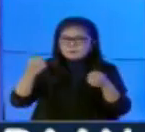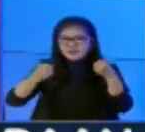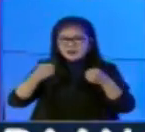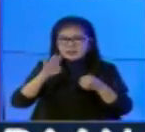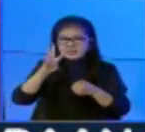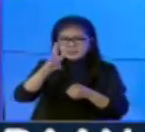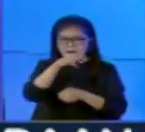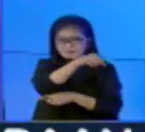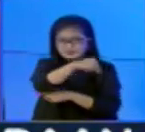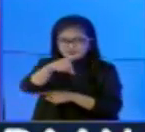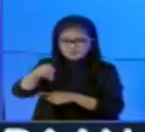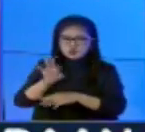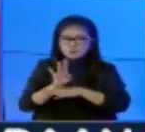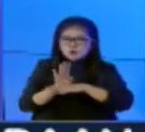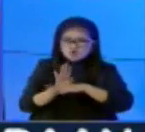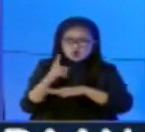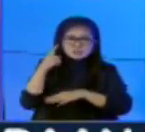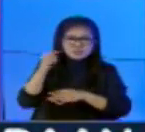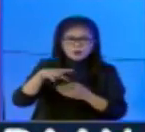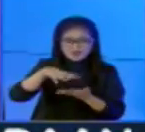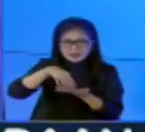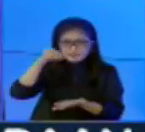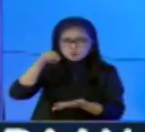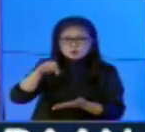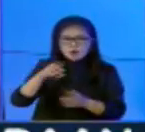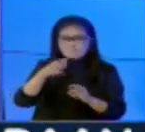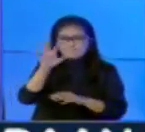Jawa Timur, Kabupaten Blora, dan Pati, Jawa Tengah.